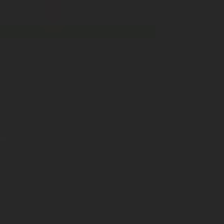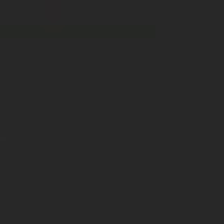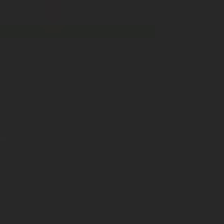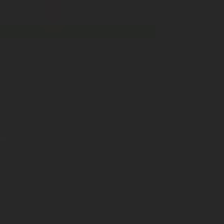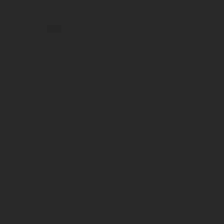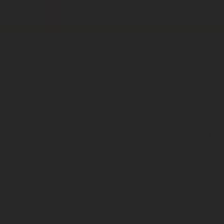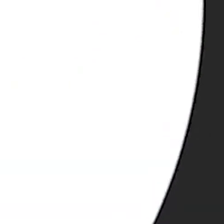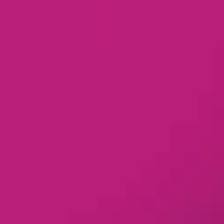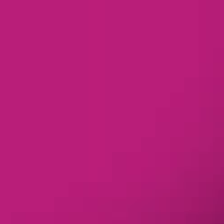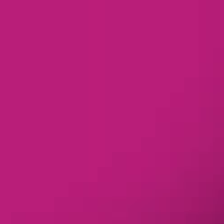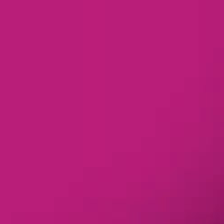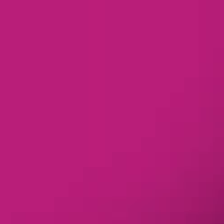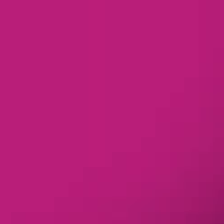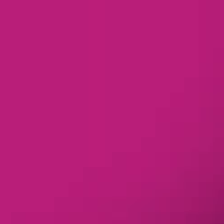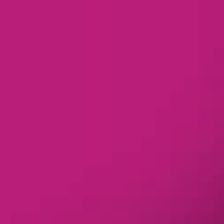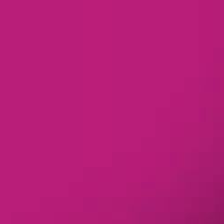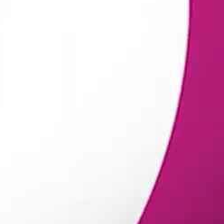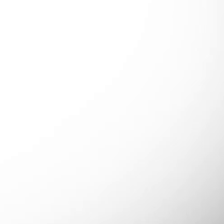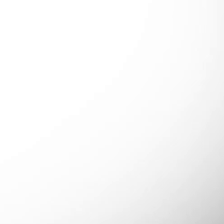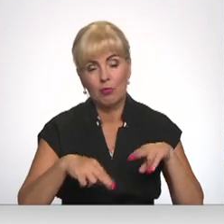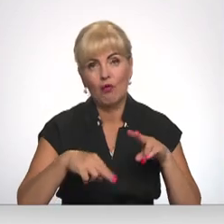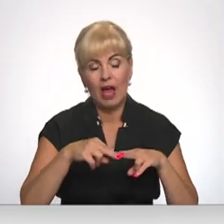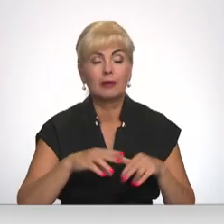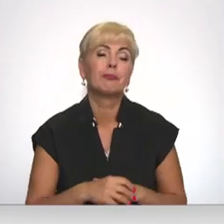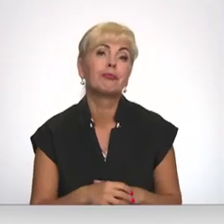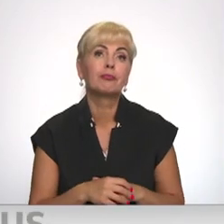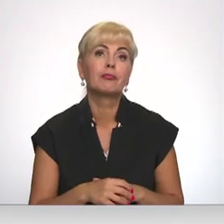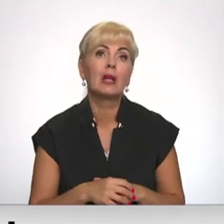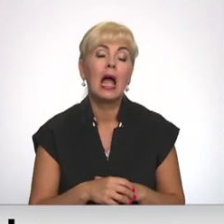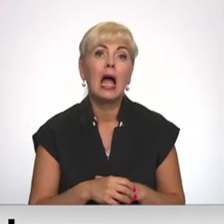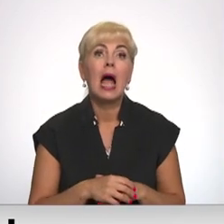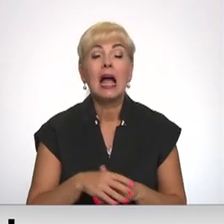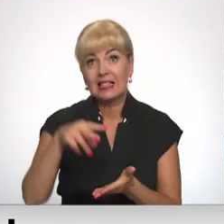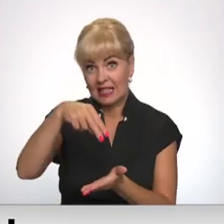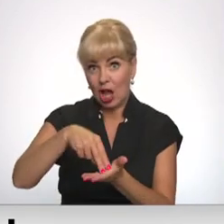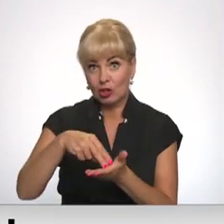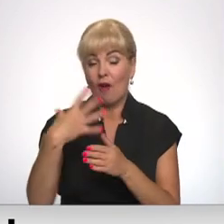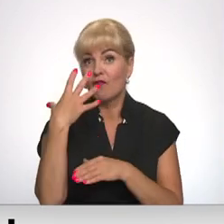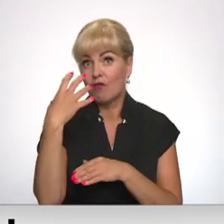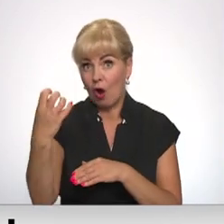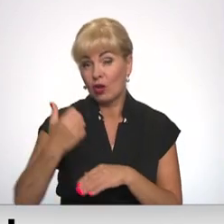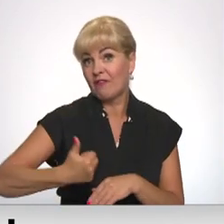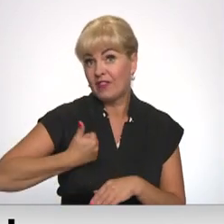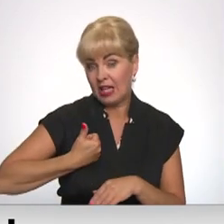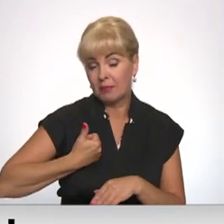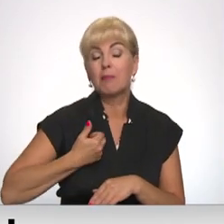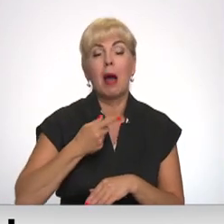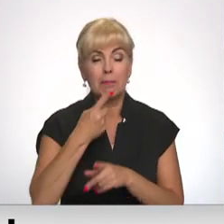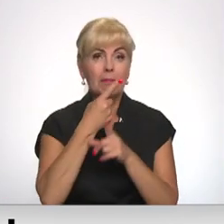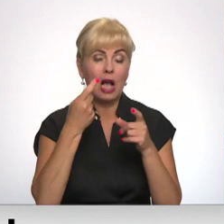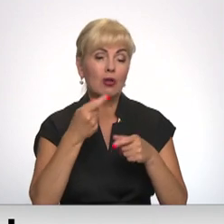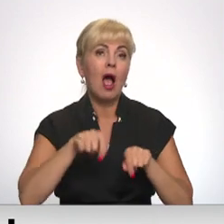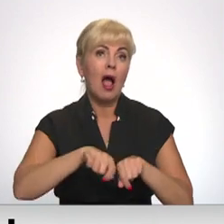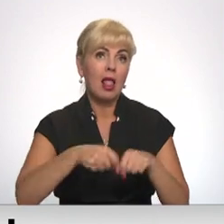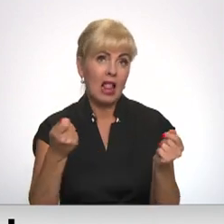Re! Viss ēters ir te! Stacionāro fotoradaru uzturētājs paziņojis, ka lauzīs līgumu ar